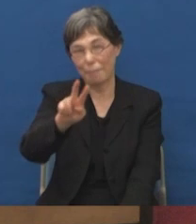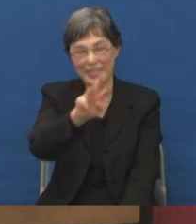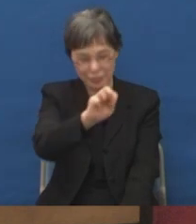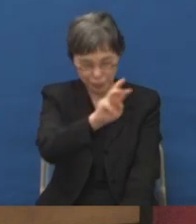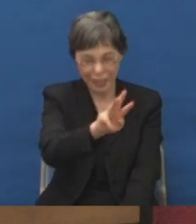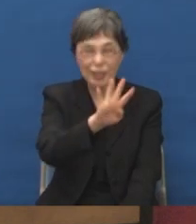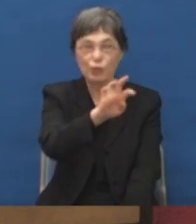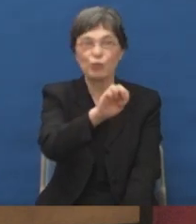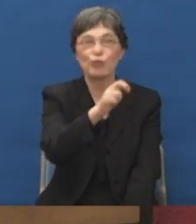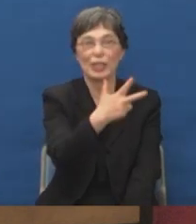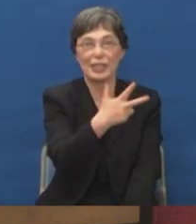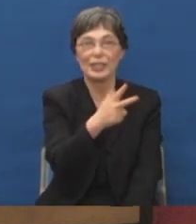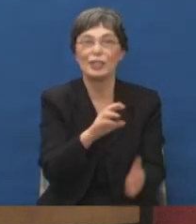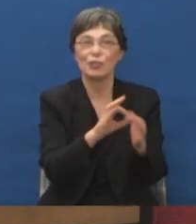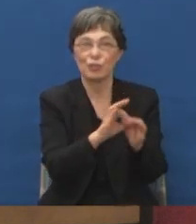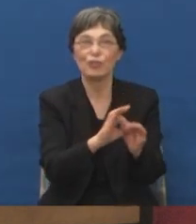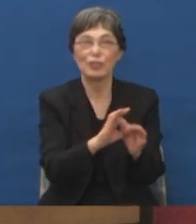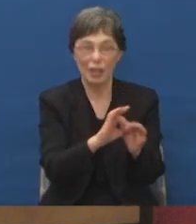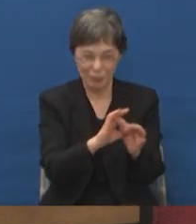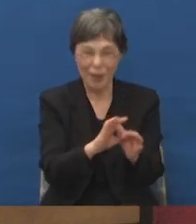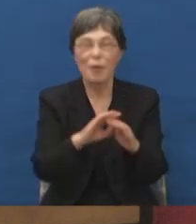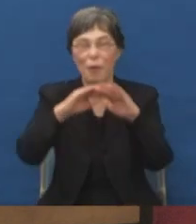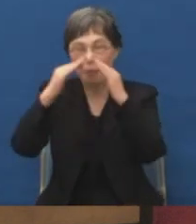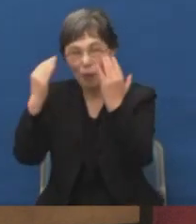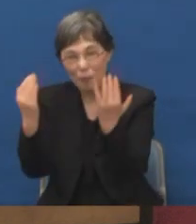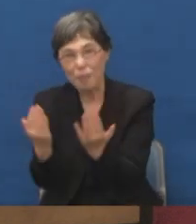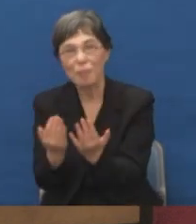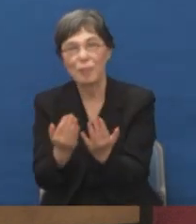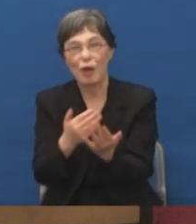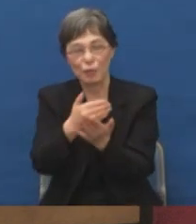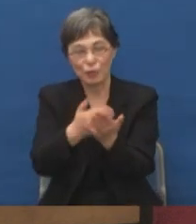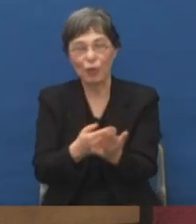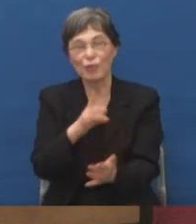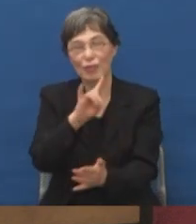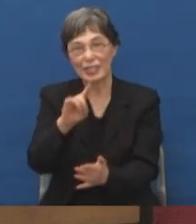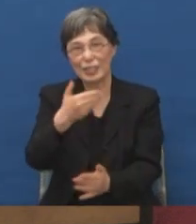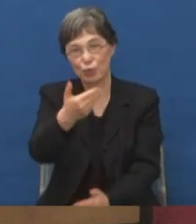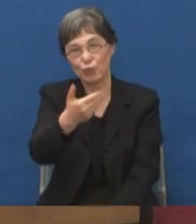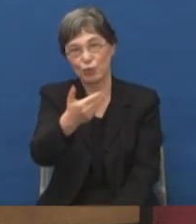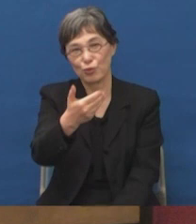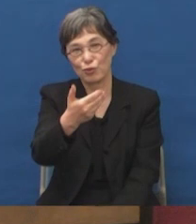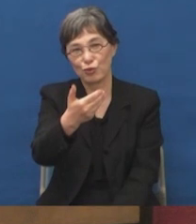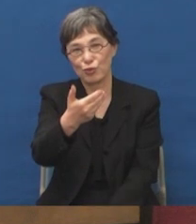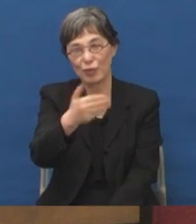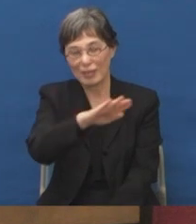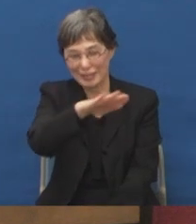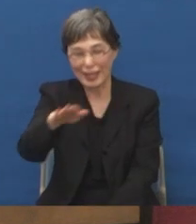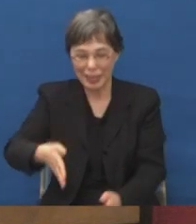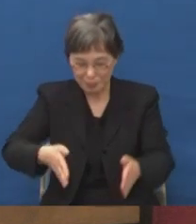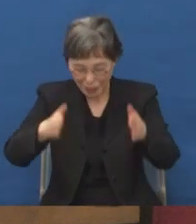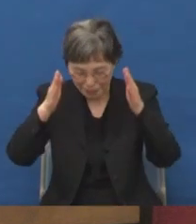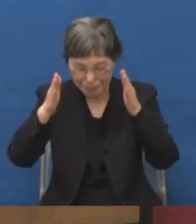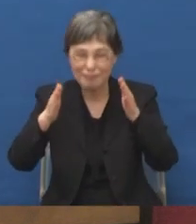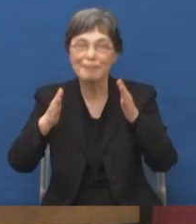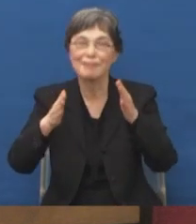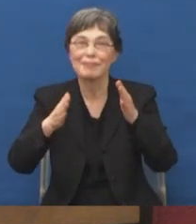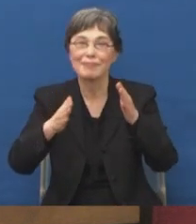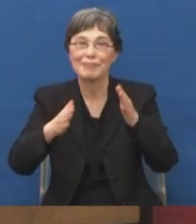および47号については多数をもって、残余の議案9件については全会一致をもっていずれも原案のとおり